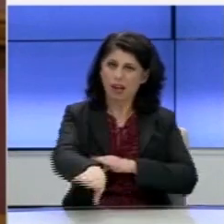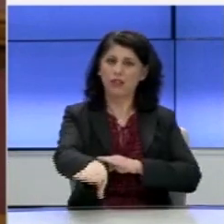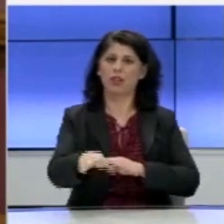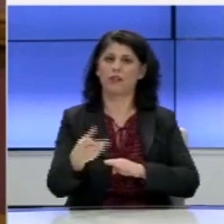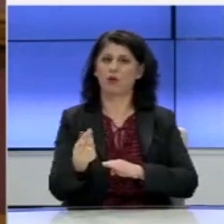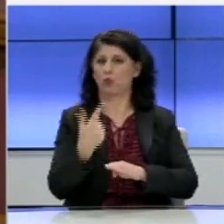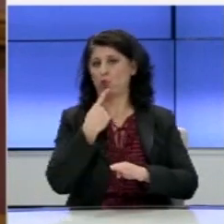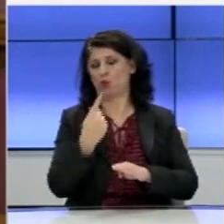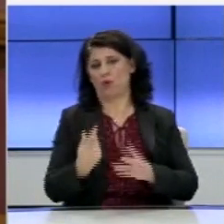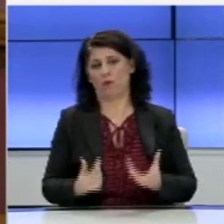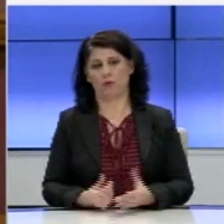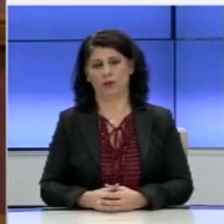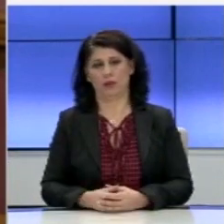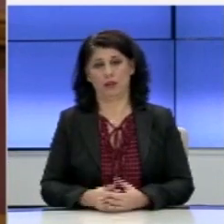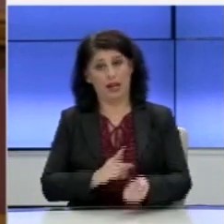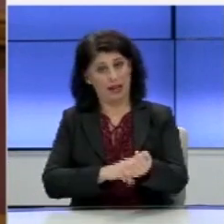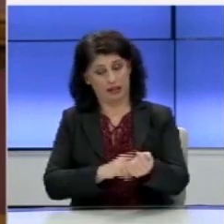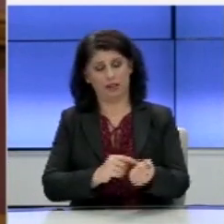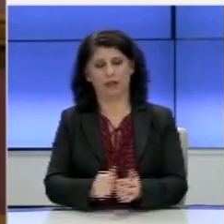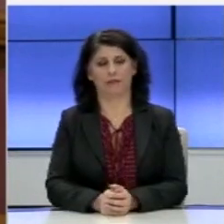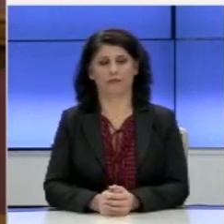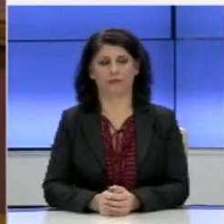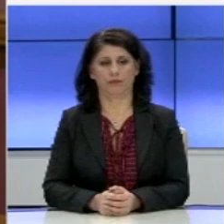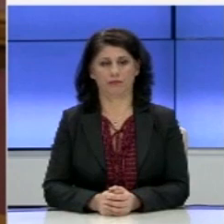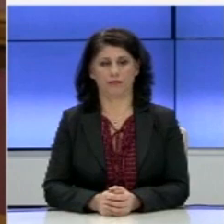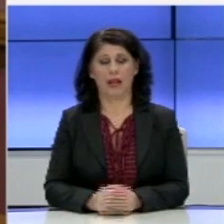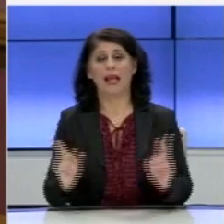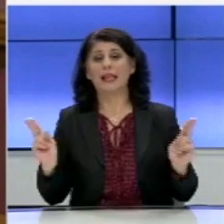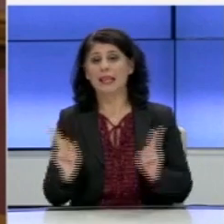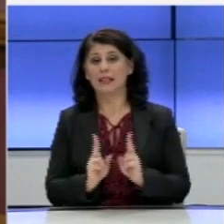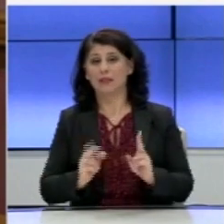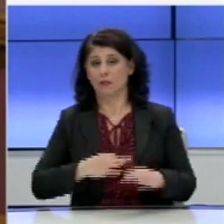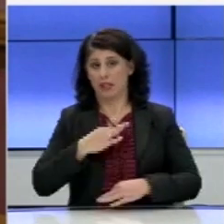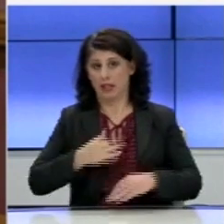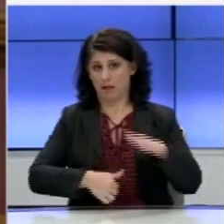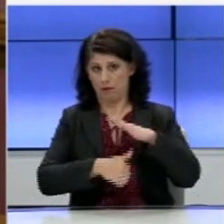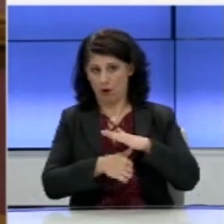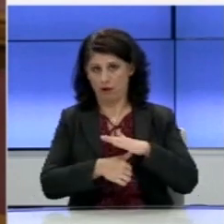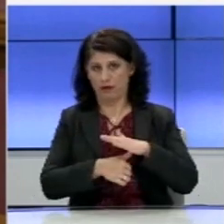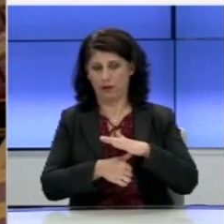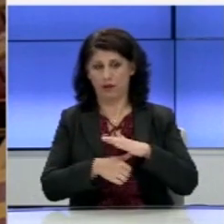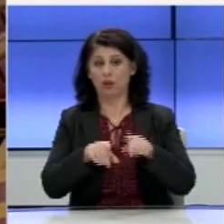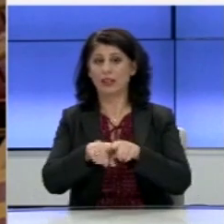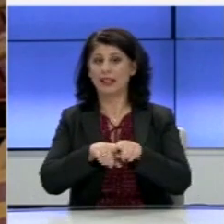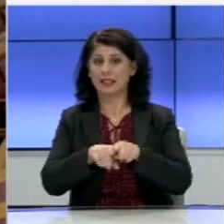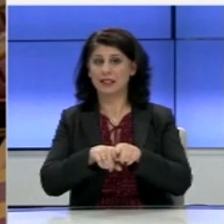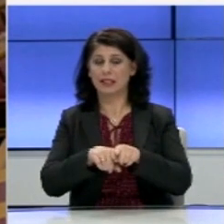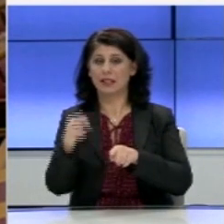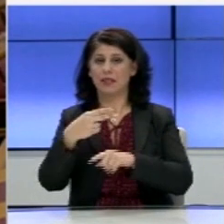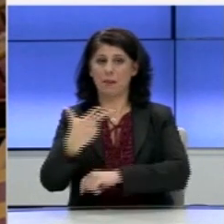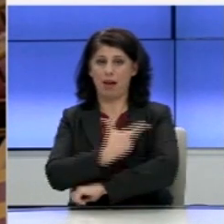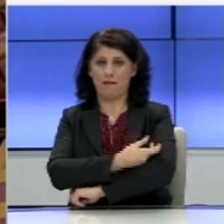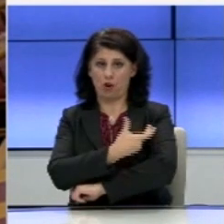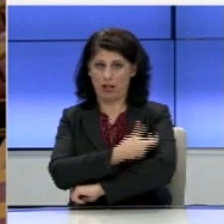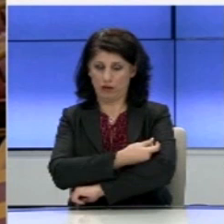εκδικητικού, εγώ λέω τη λέξη, χαρακτήρα. Και δύο λόγια, κύριε Πρόεδρε, σε ό,τι αφορά το ζήτημα του εμβολιασμού.